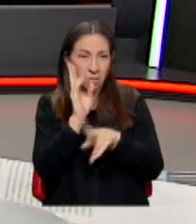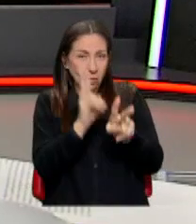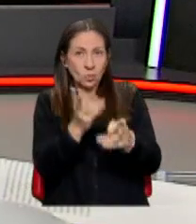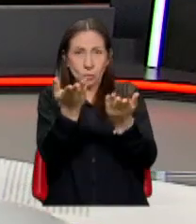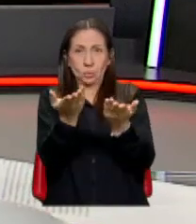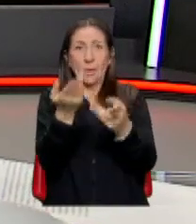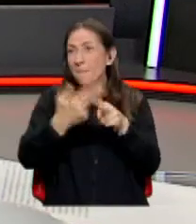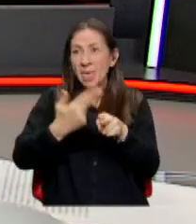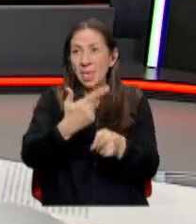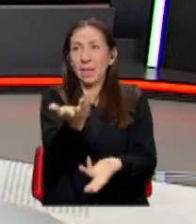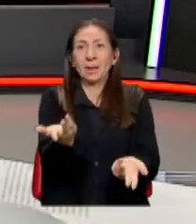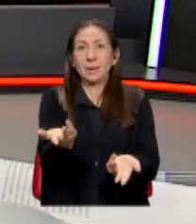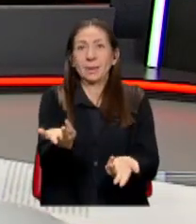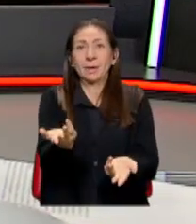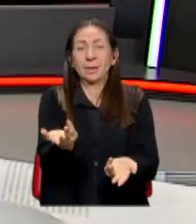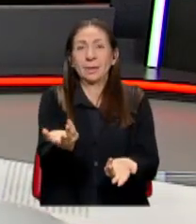gördünüz.